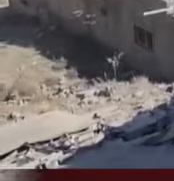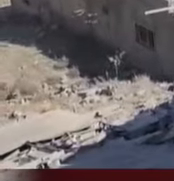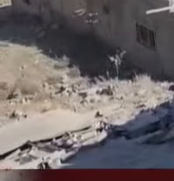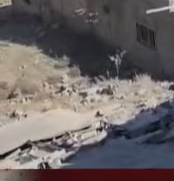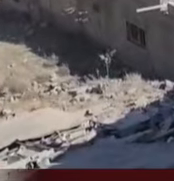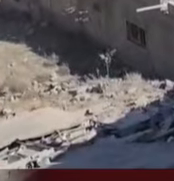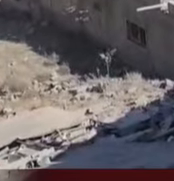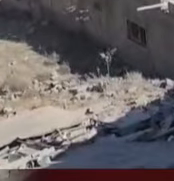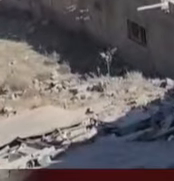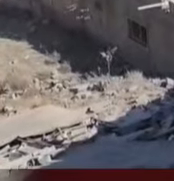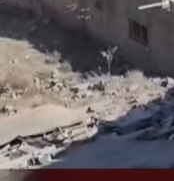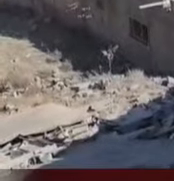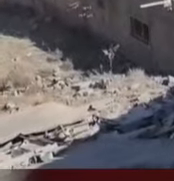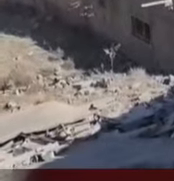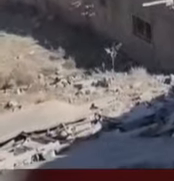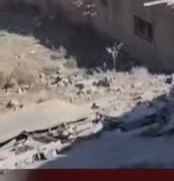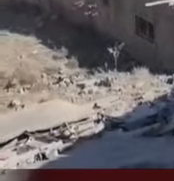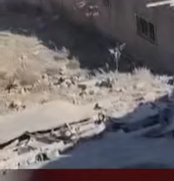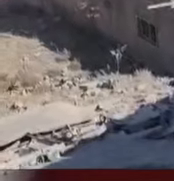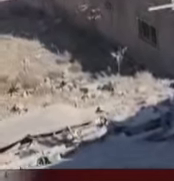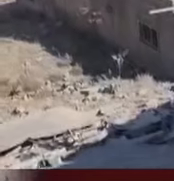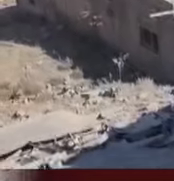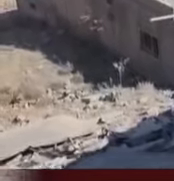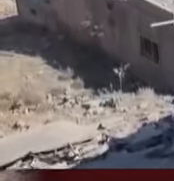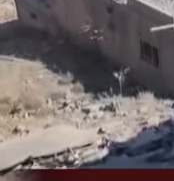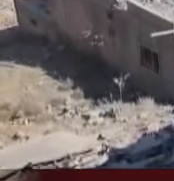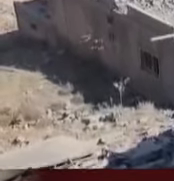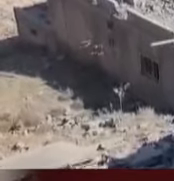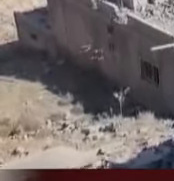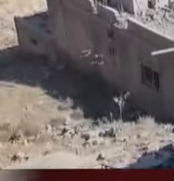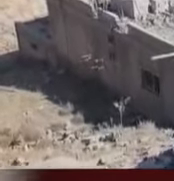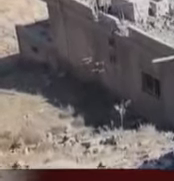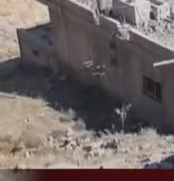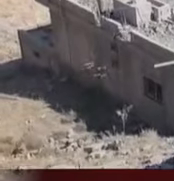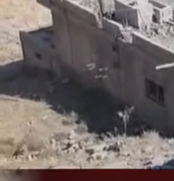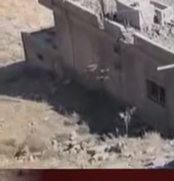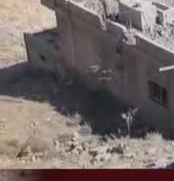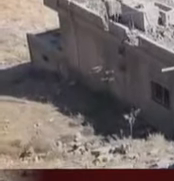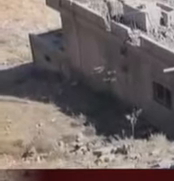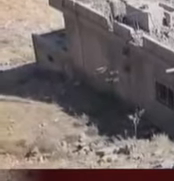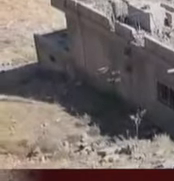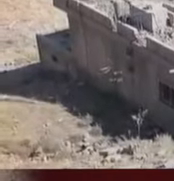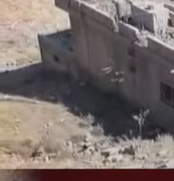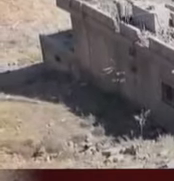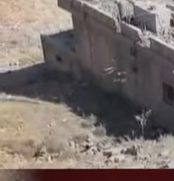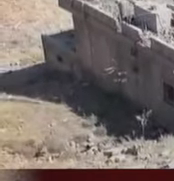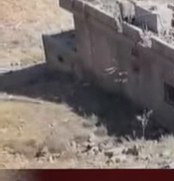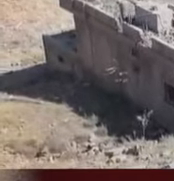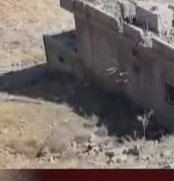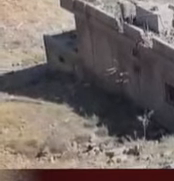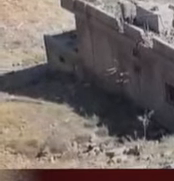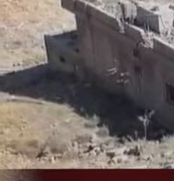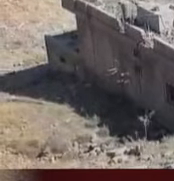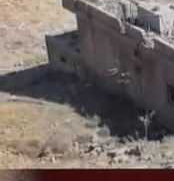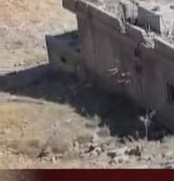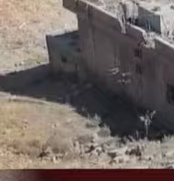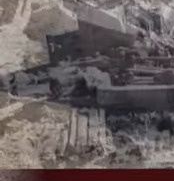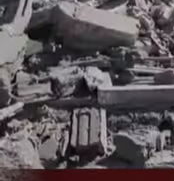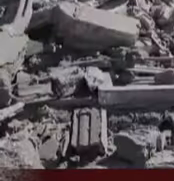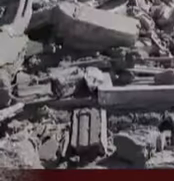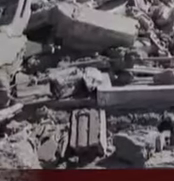الإسلامية والهيئة الصحية إلى مستشفيات المنطقة، منهم من جراحهم خطرة ومنهم من جراحهم طفيفة. أما في